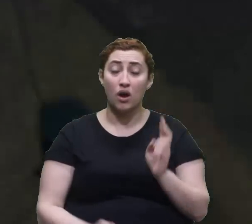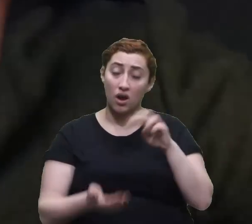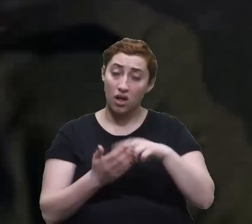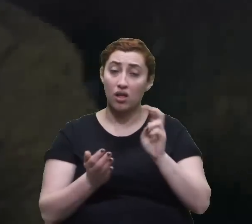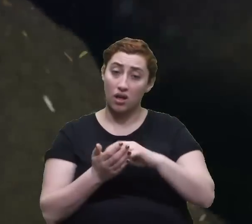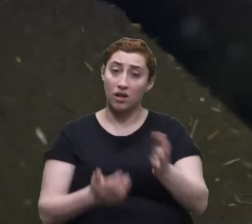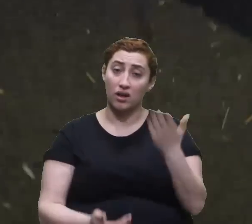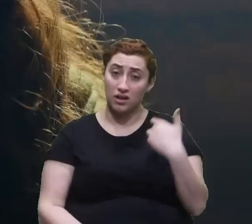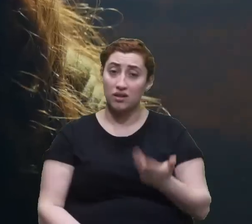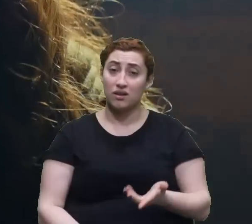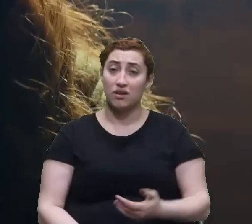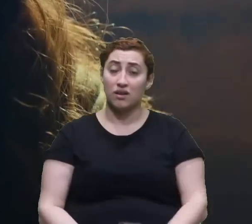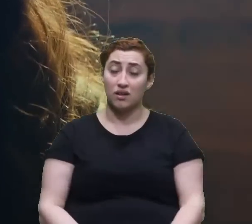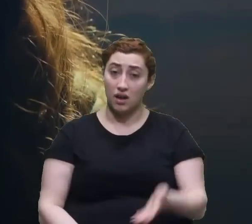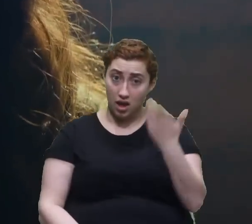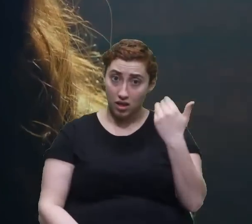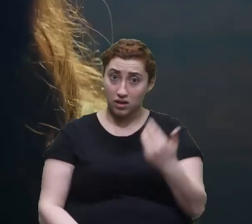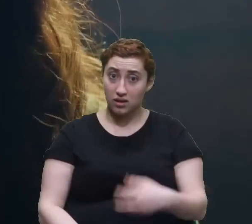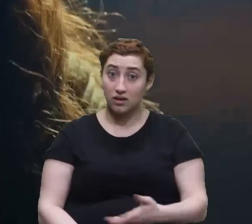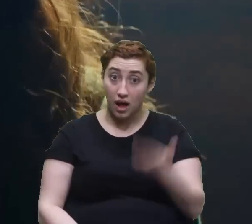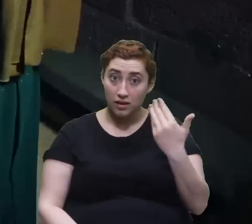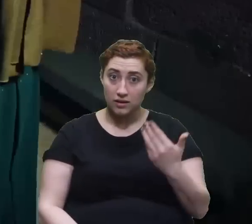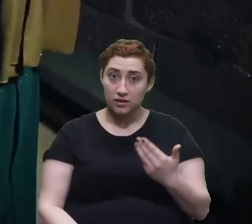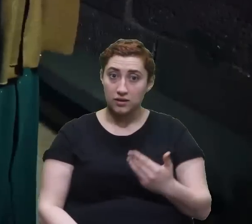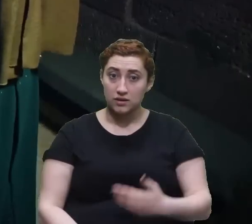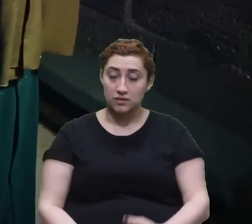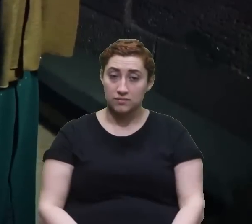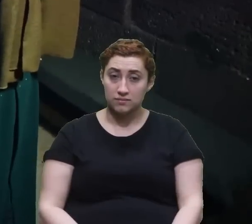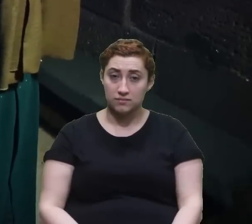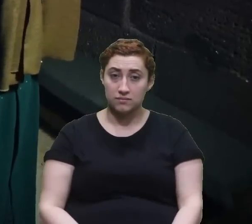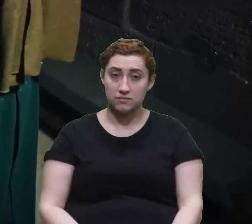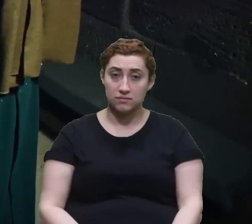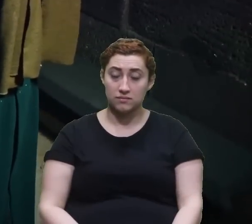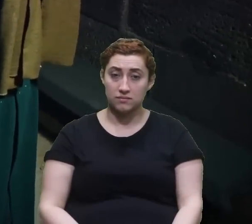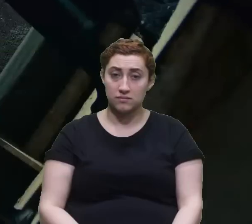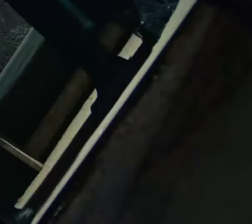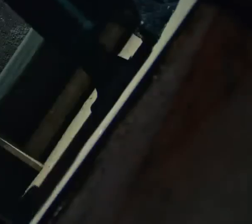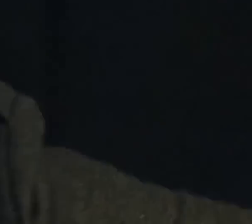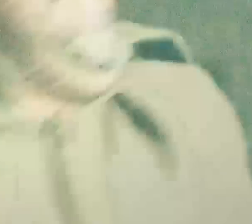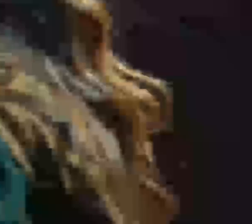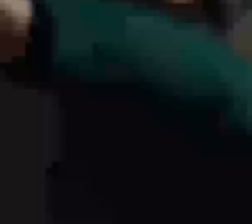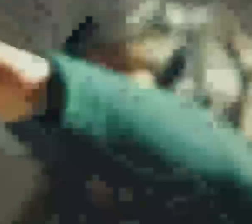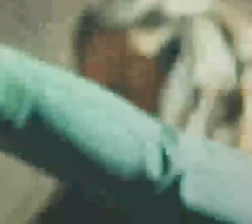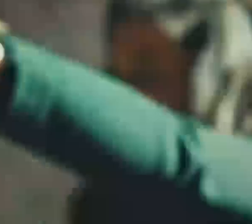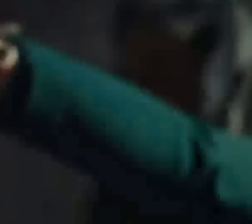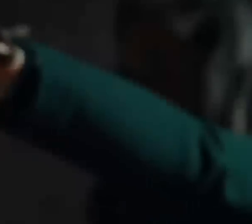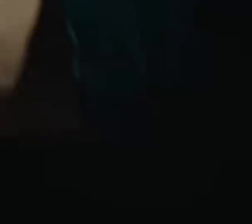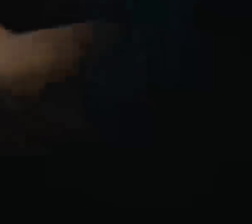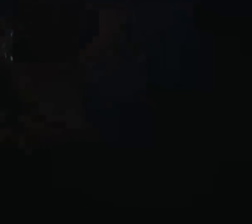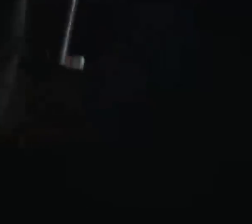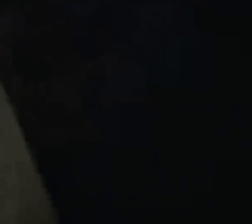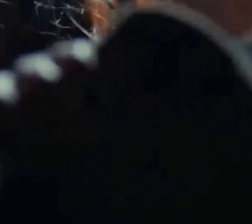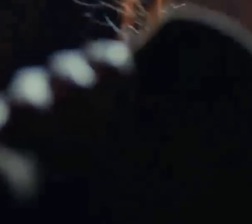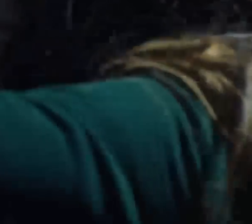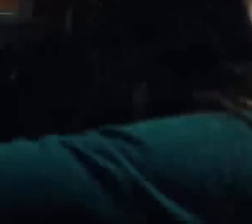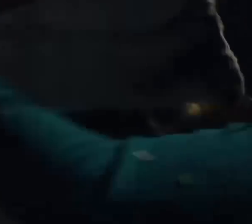Kalk, kalk, kalk. Hadi kalk. Kalk. Kalk! Fethi kalkar kalkmaz demir sopasını çıkardı ama Farah